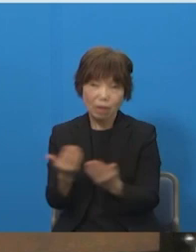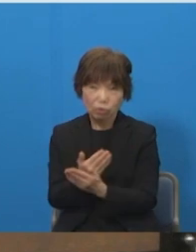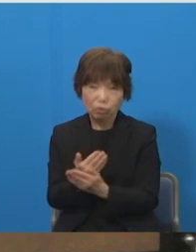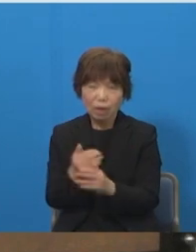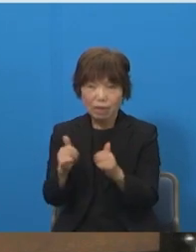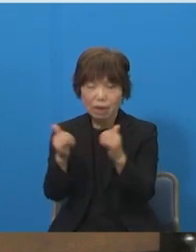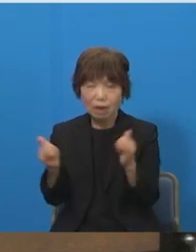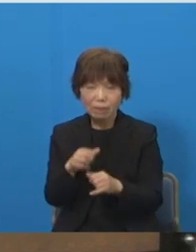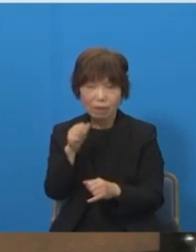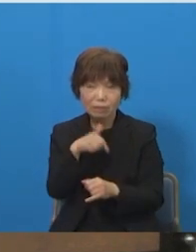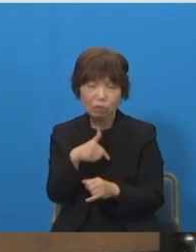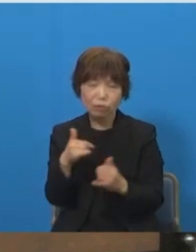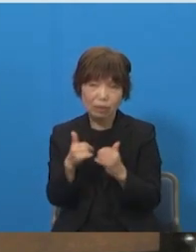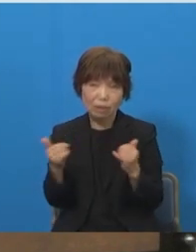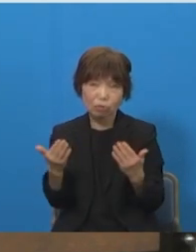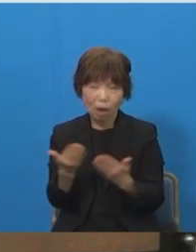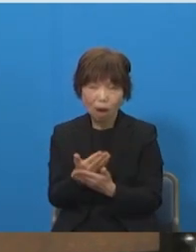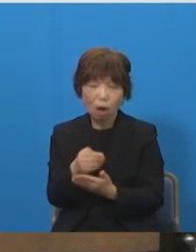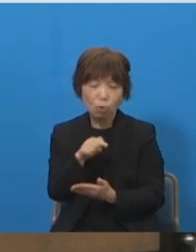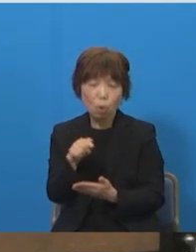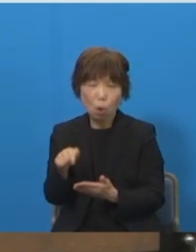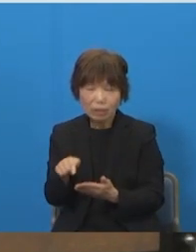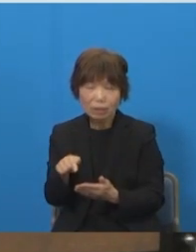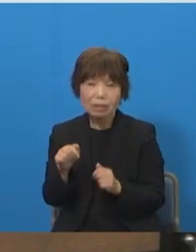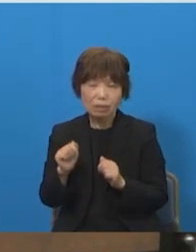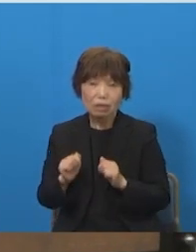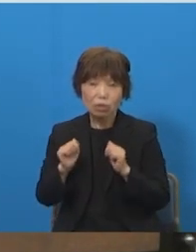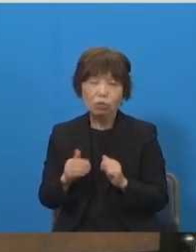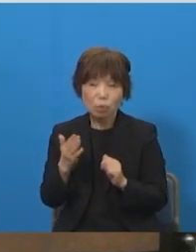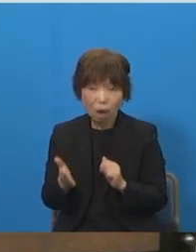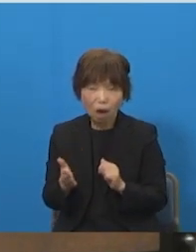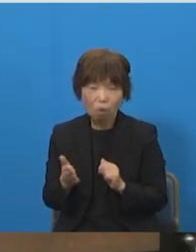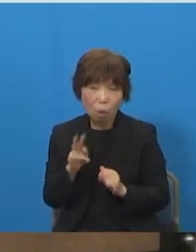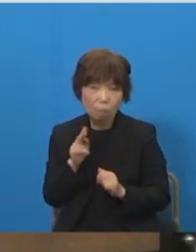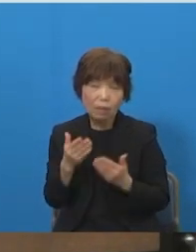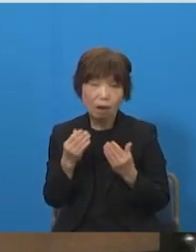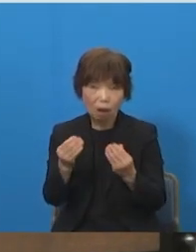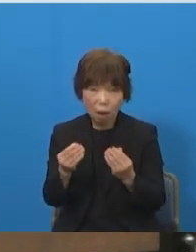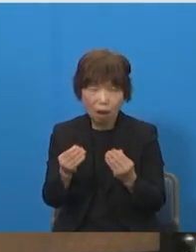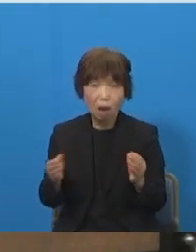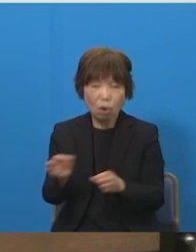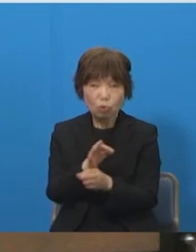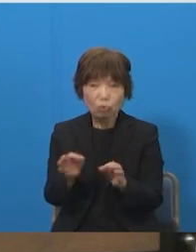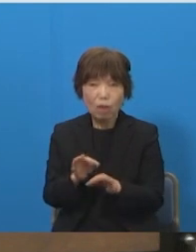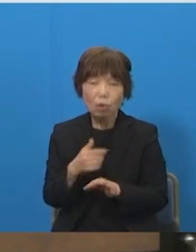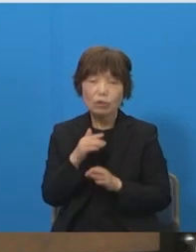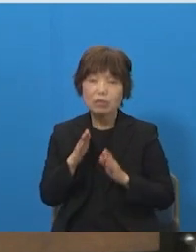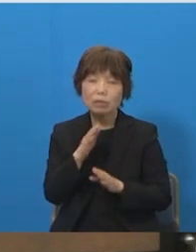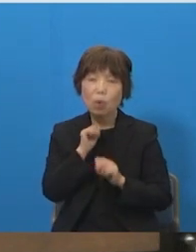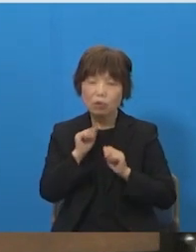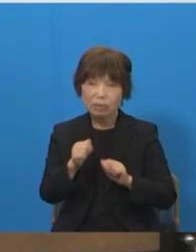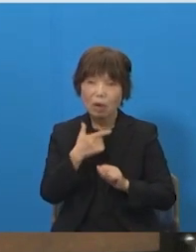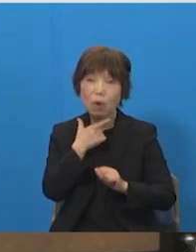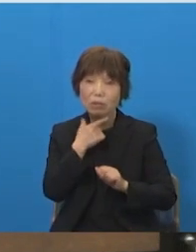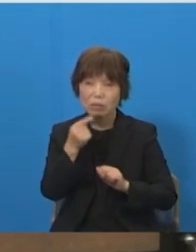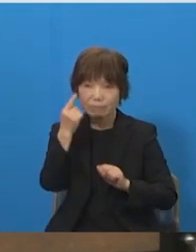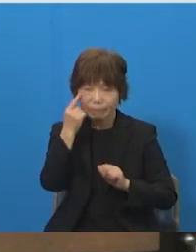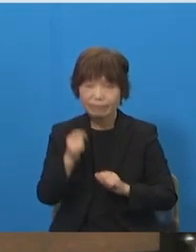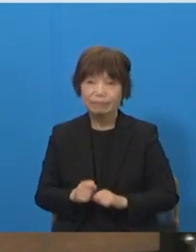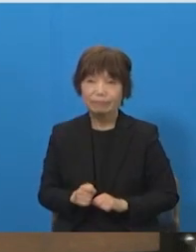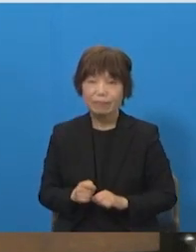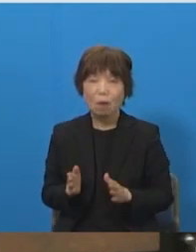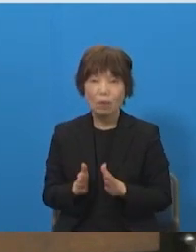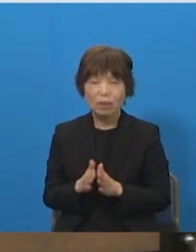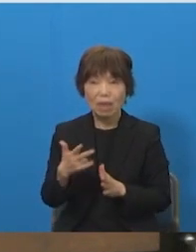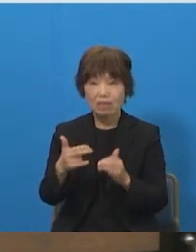る方がどこに存在するのかを注視しながら、本市の運営を実行していただきたいと考えています。併せて